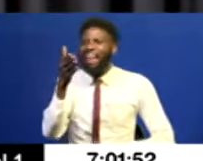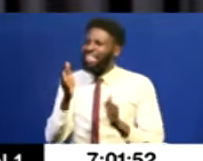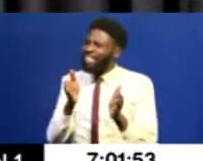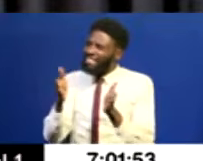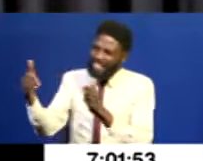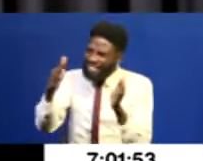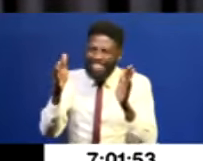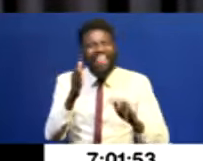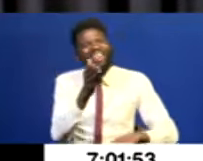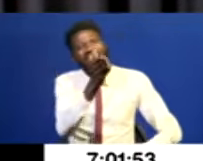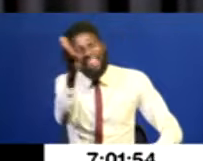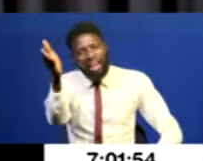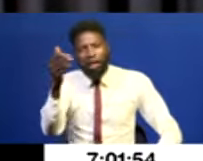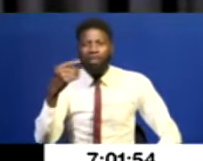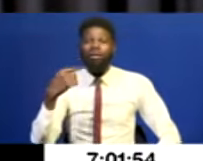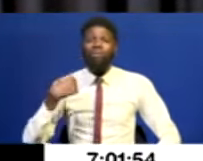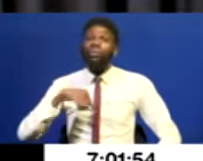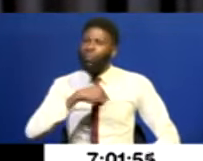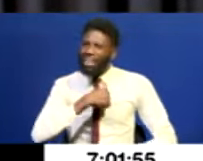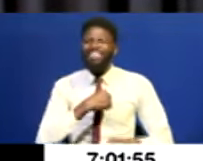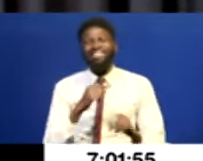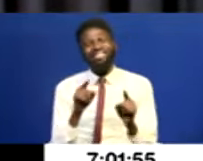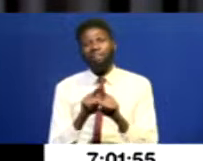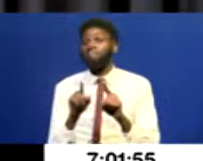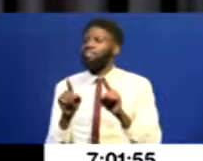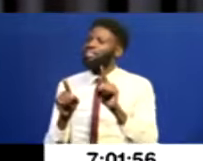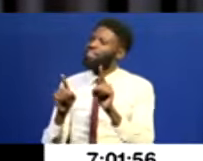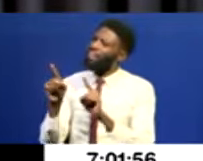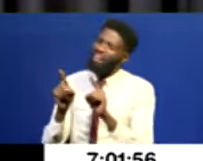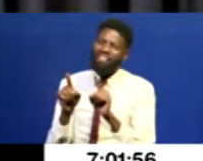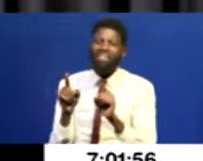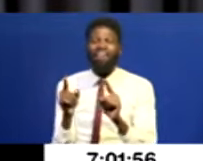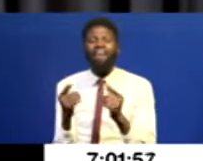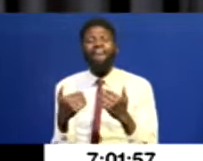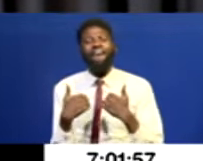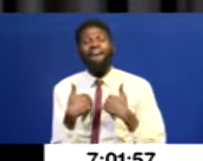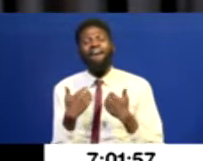We all travel the